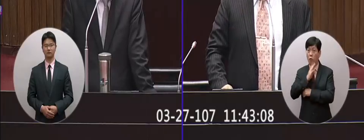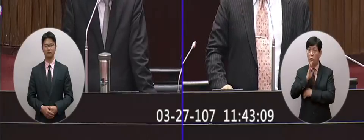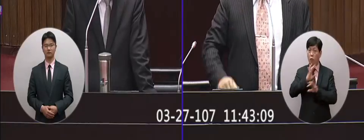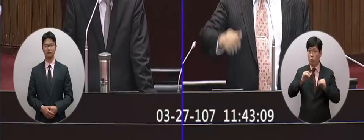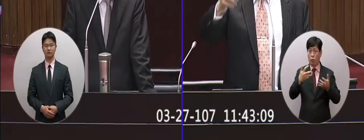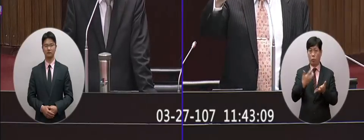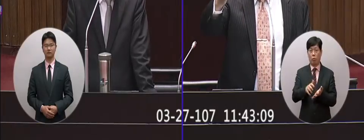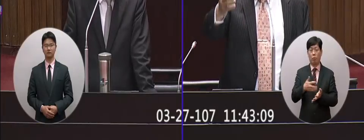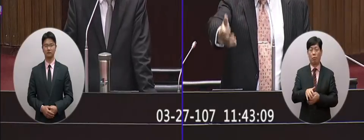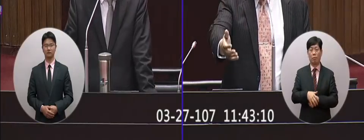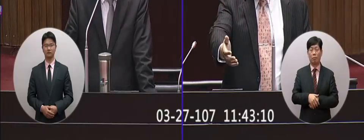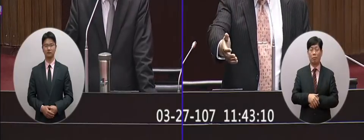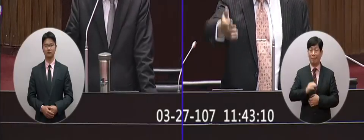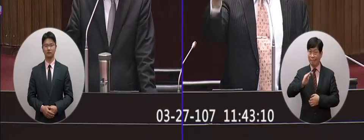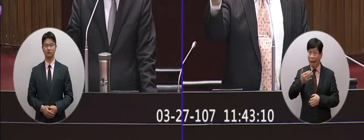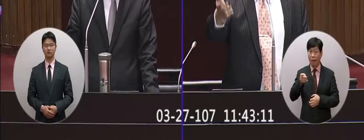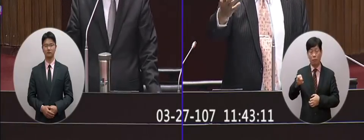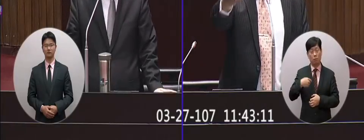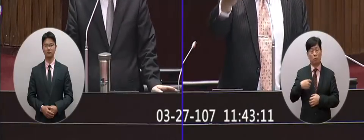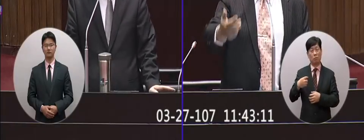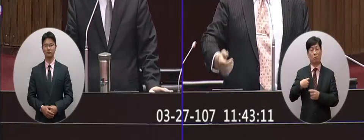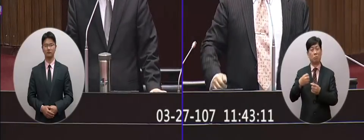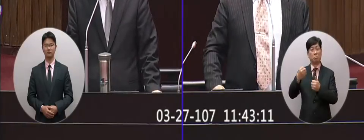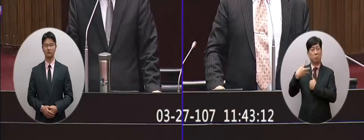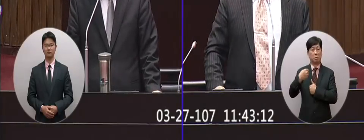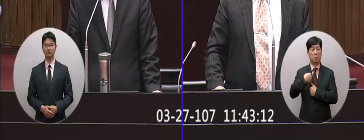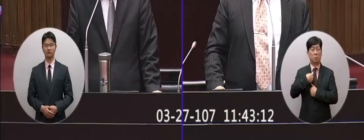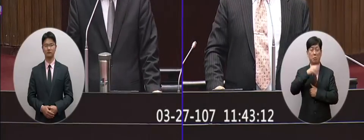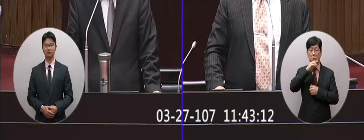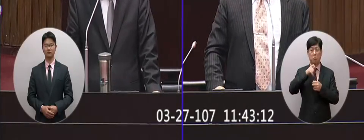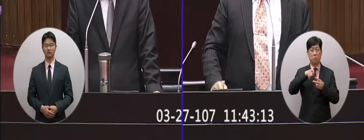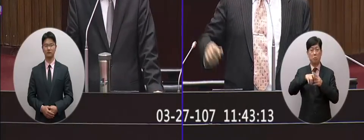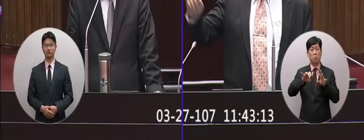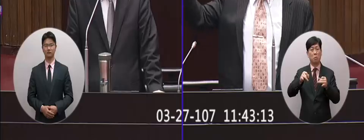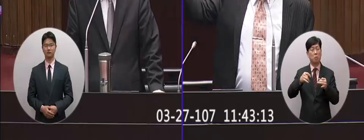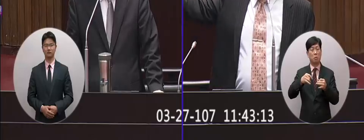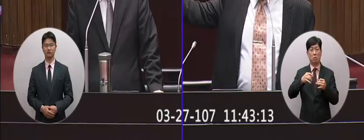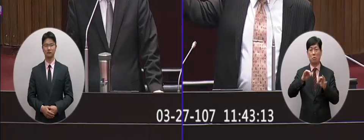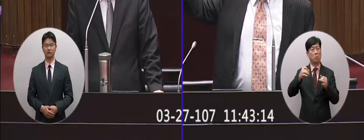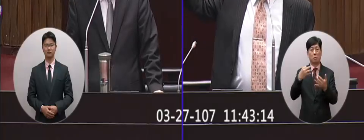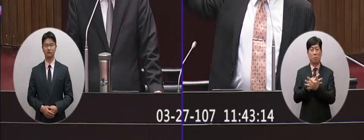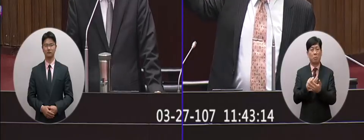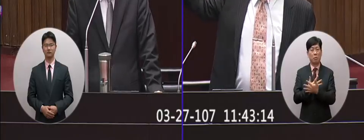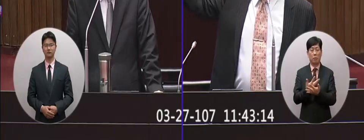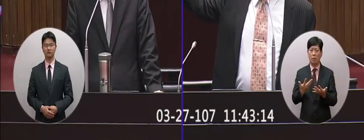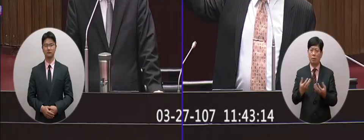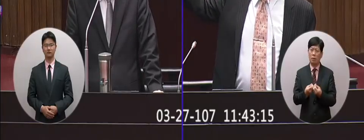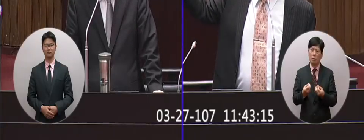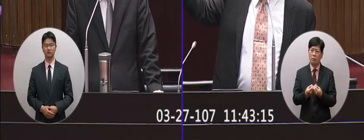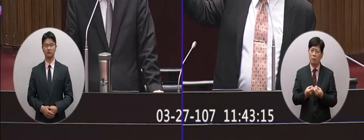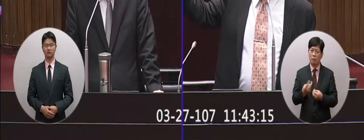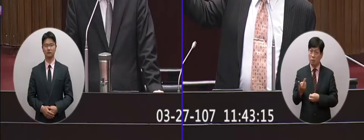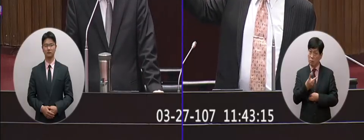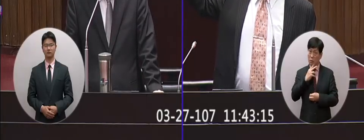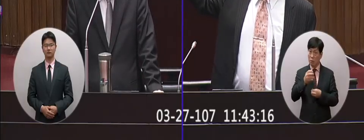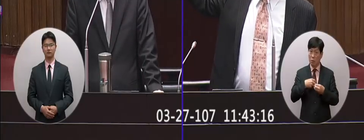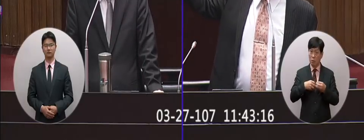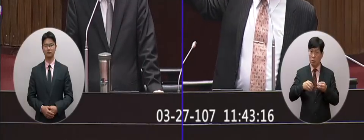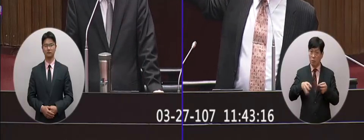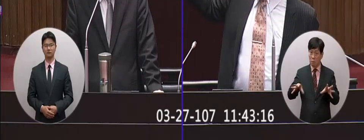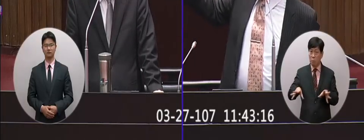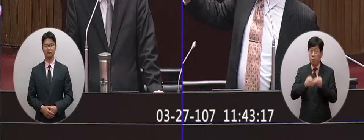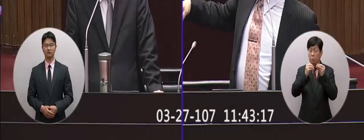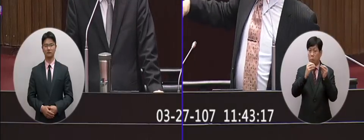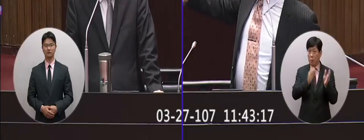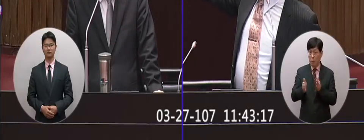土地，但是在地搁化工，我感觉区无够土地啊。哦，所以这个地区如何重整、如何盘整，这个是